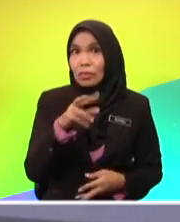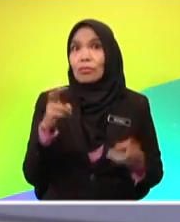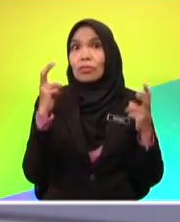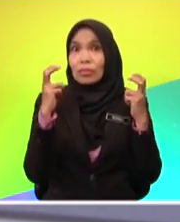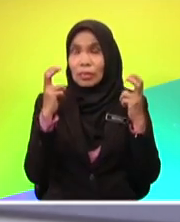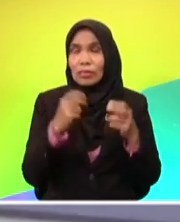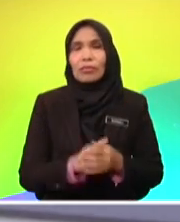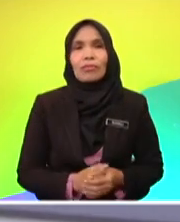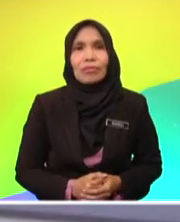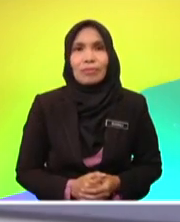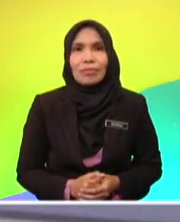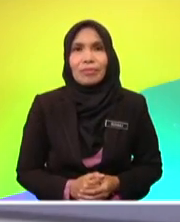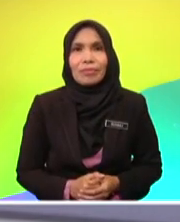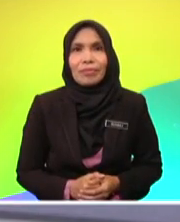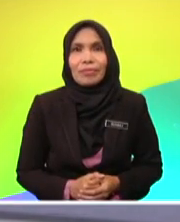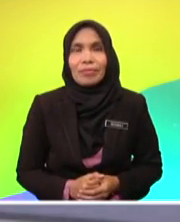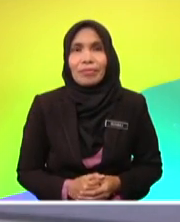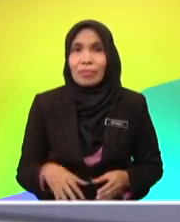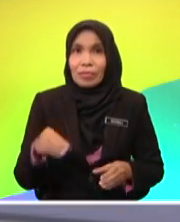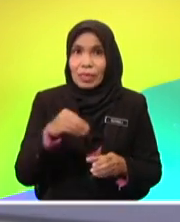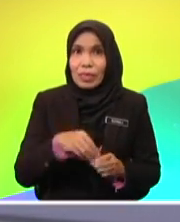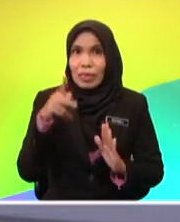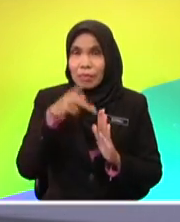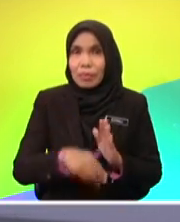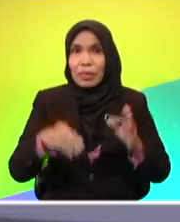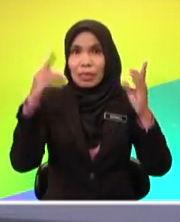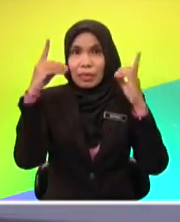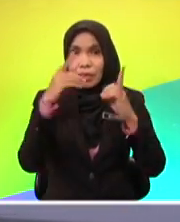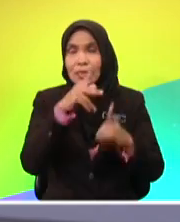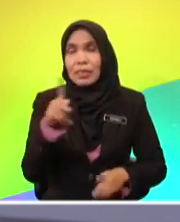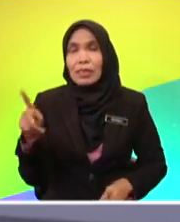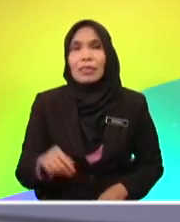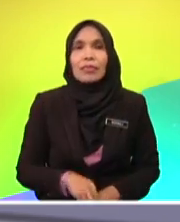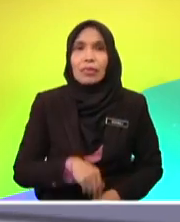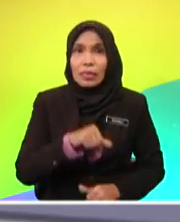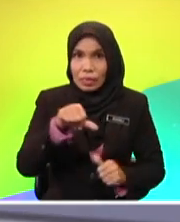pendidikan sains sosial tingkatan 1 untuk pendidikan khas, yang mana